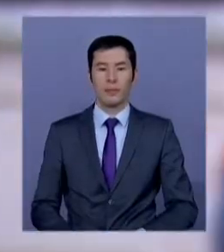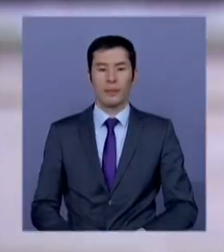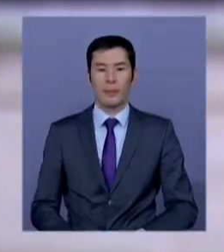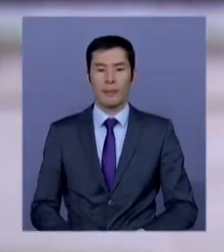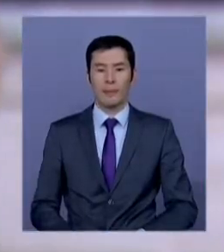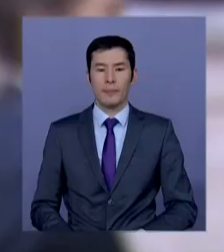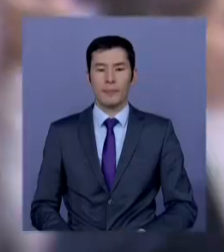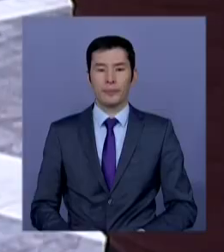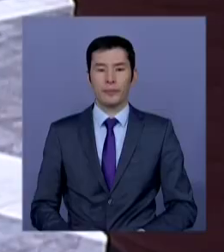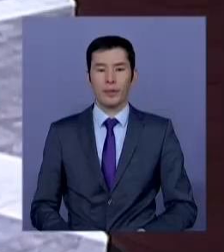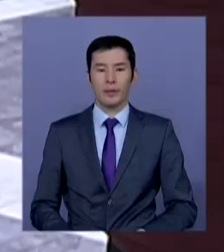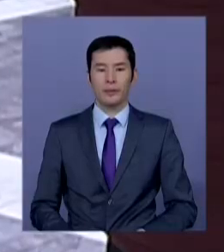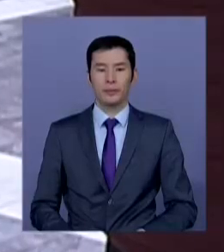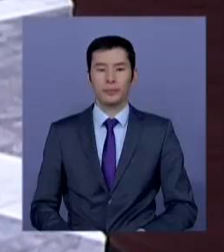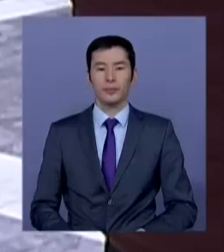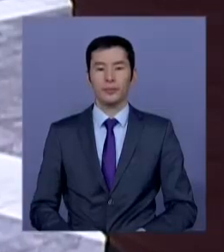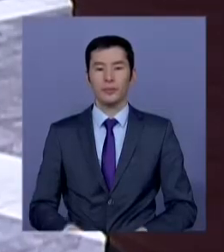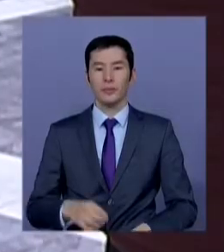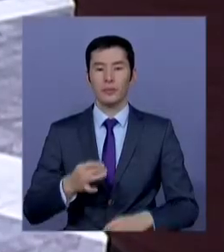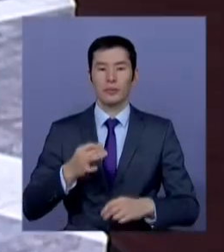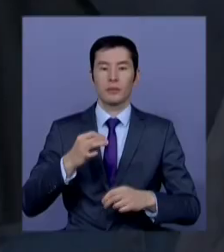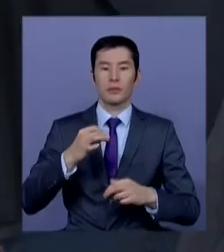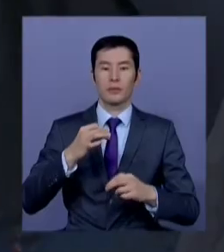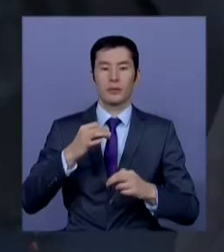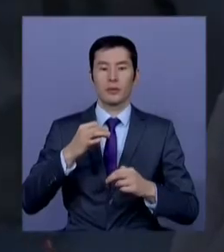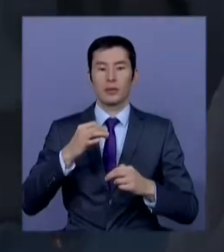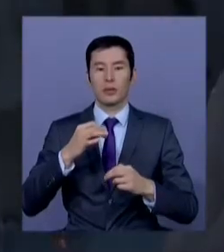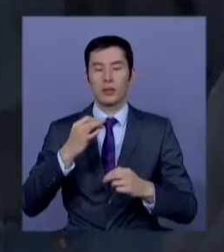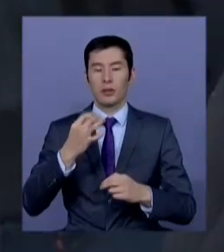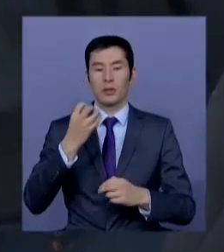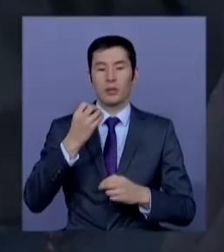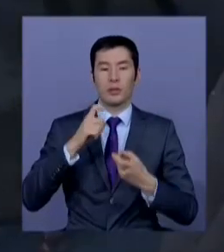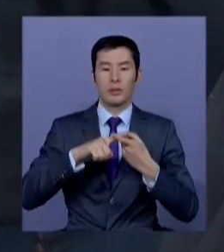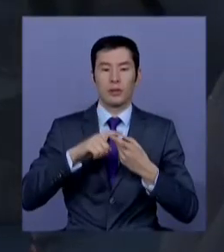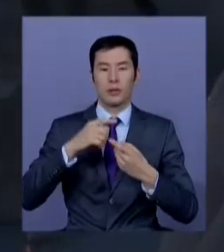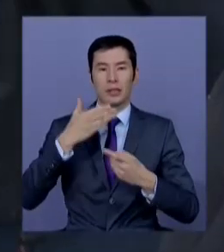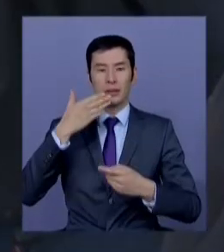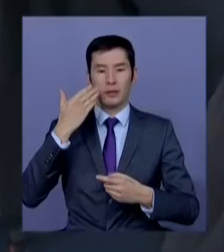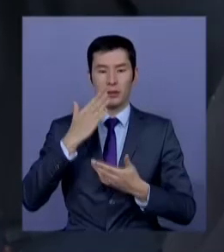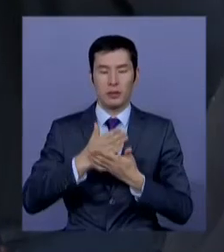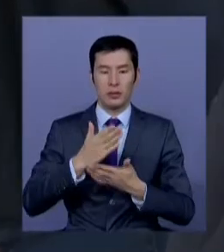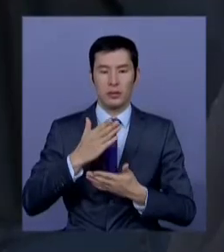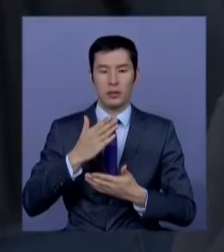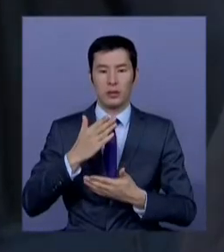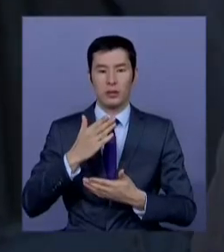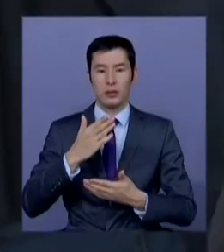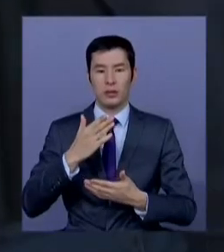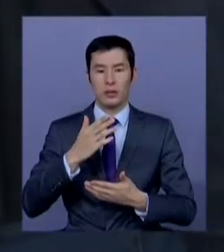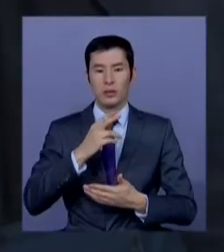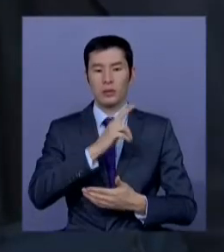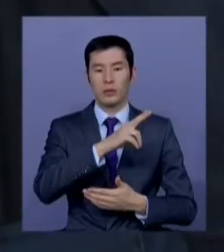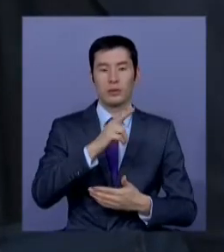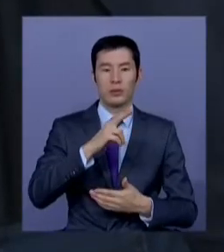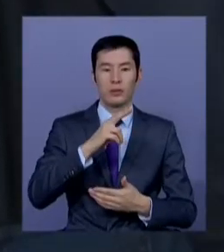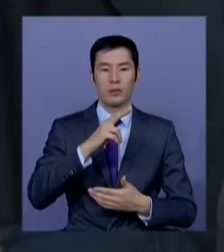біз қорытындылаймыз. Эвалидтер нелер бар, бізде зейнеткерлер бар, сол кісілерге біз